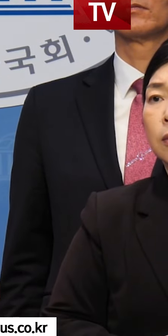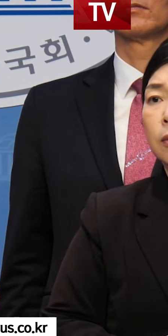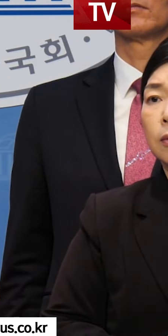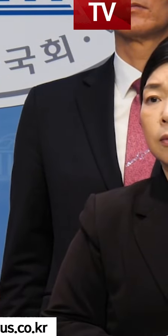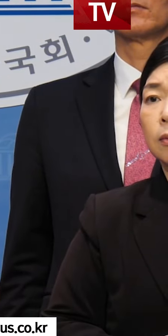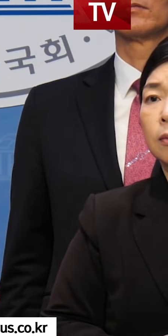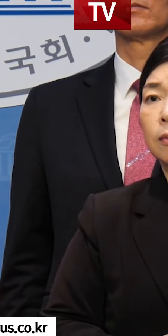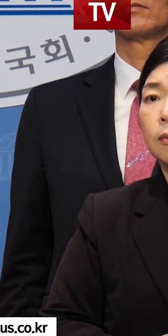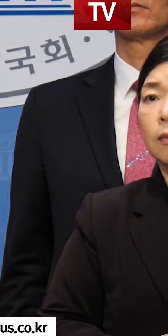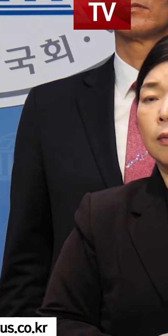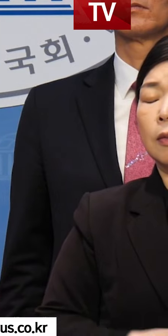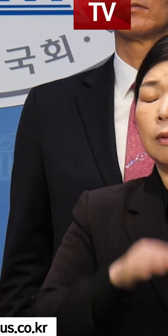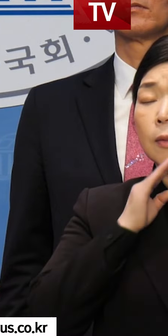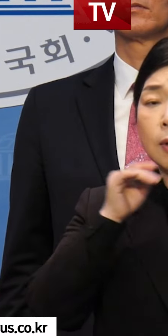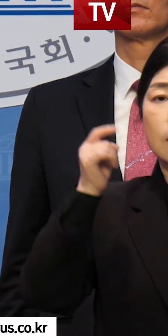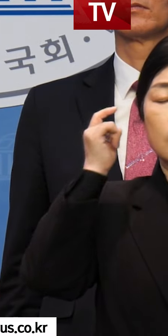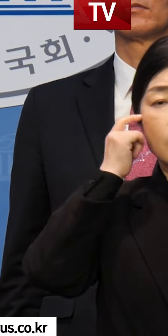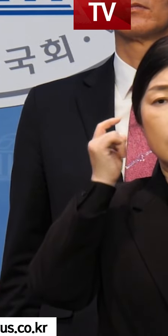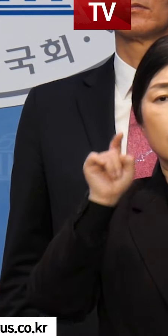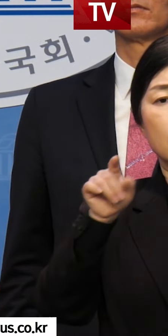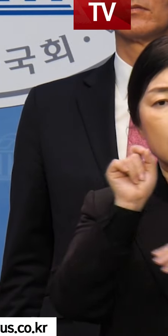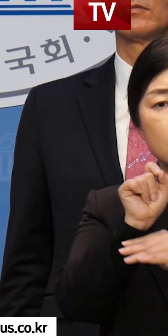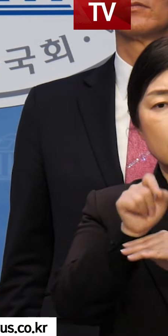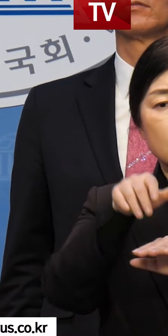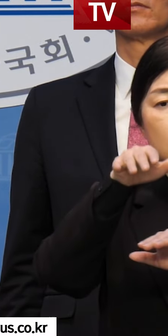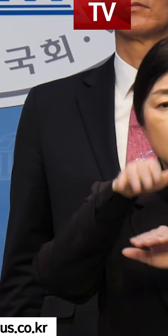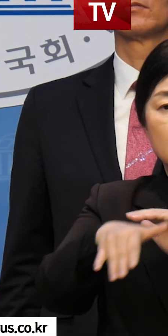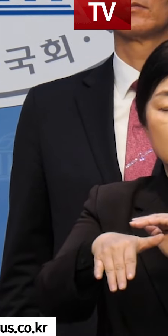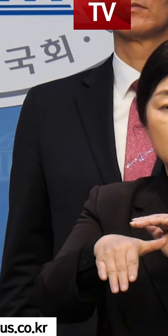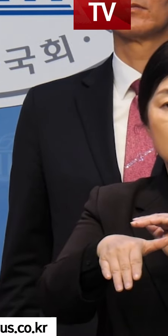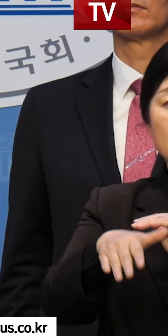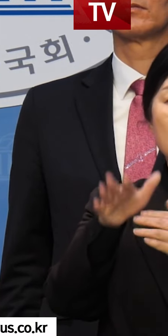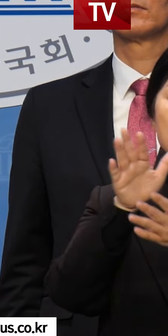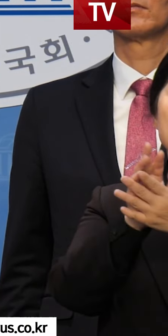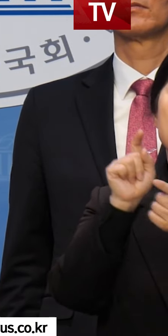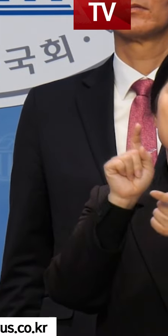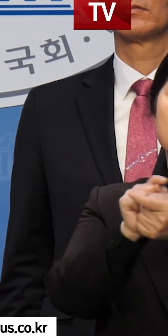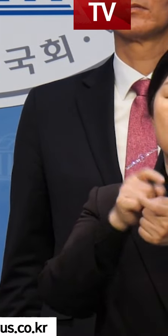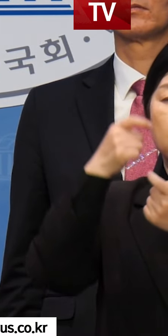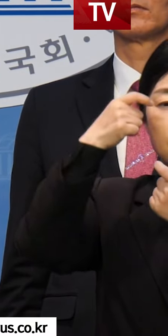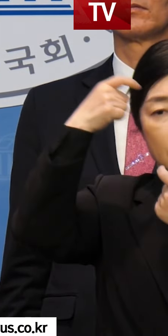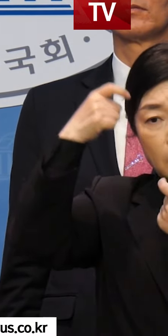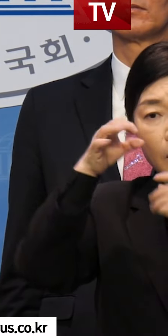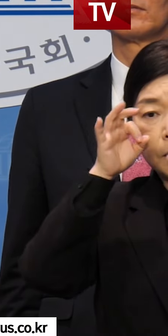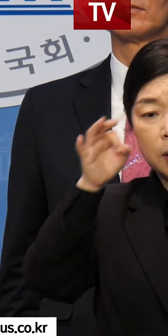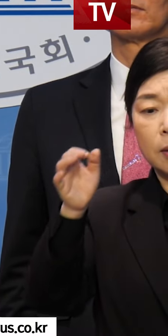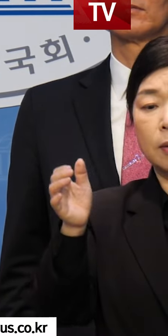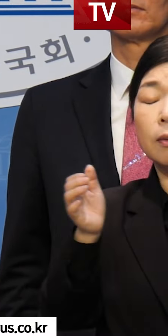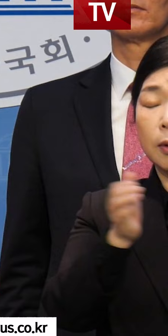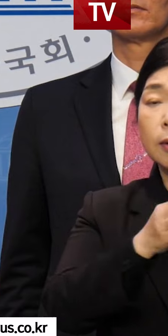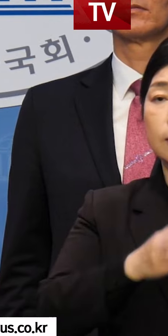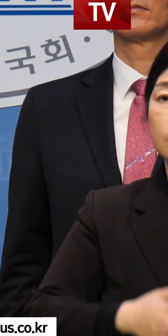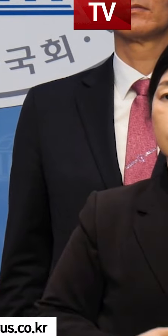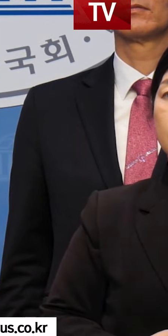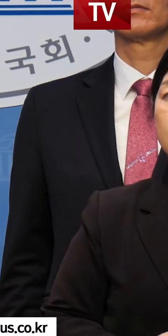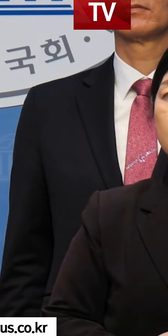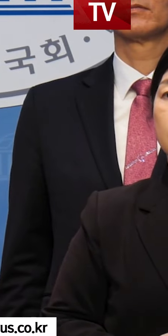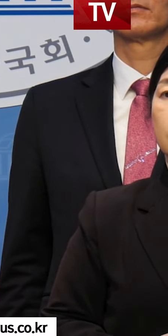도지사의 일탈된 행정 행태를 똑똑히 지켜보았습니다.